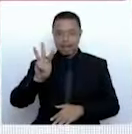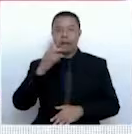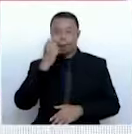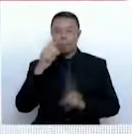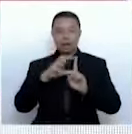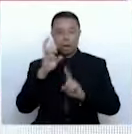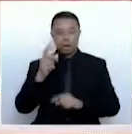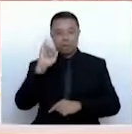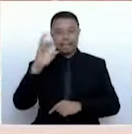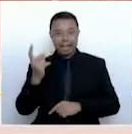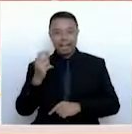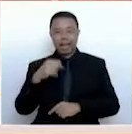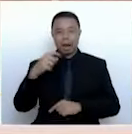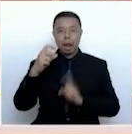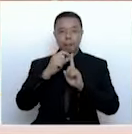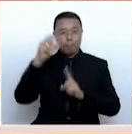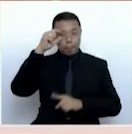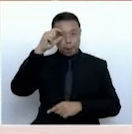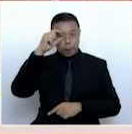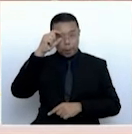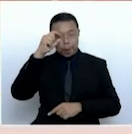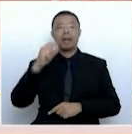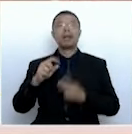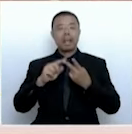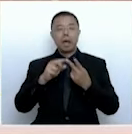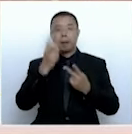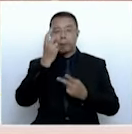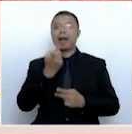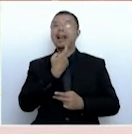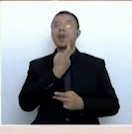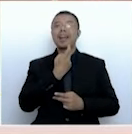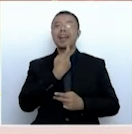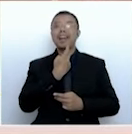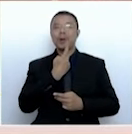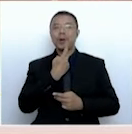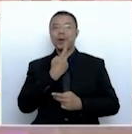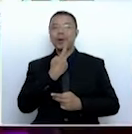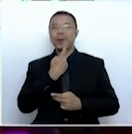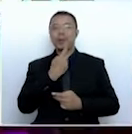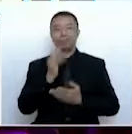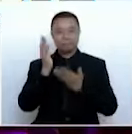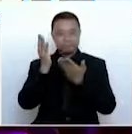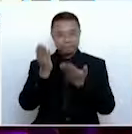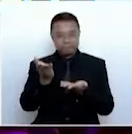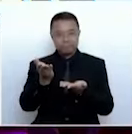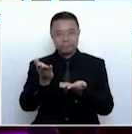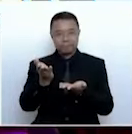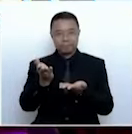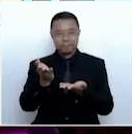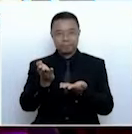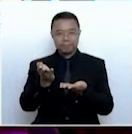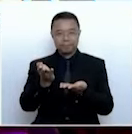Bapak Dr. Insinyur Pramono Anung Wibowo MM dan Bapak Haji Rano Kano SIP atau SIDUL.